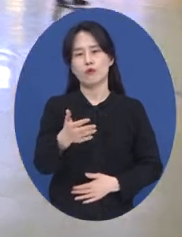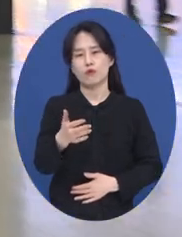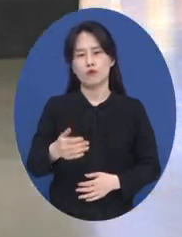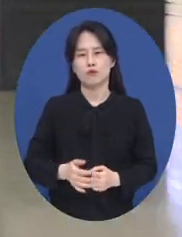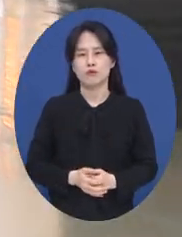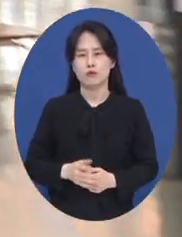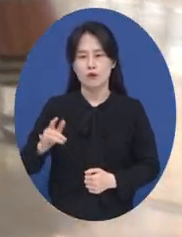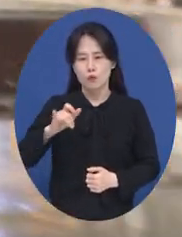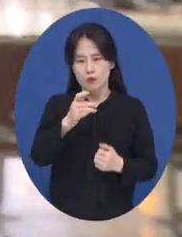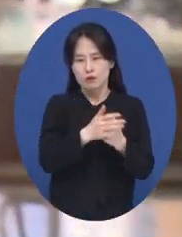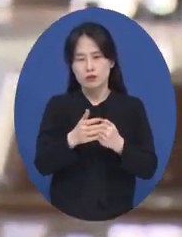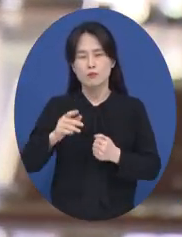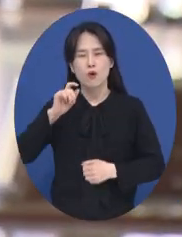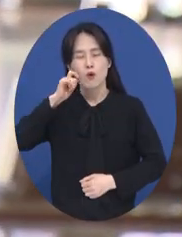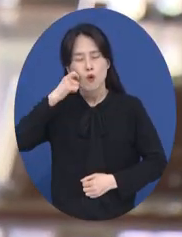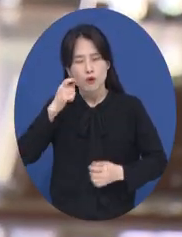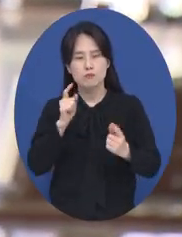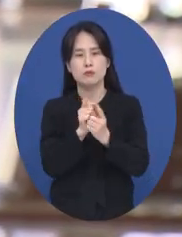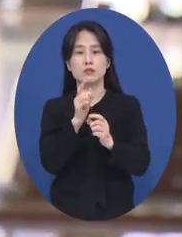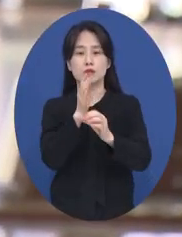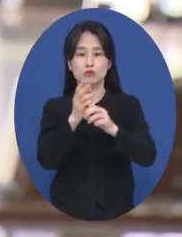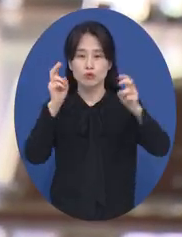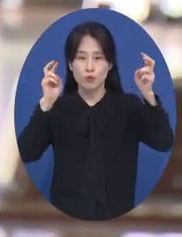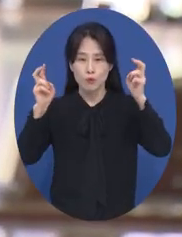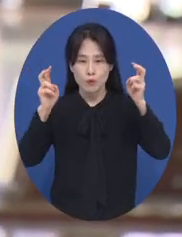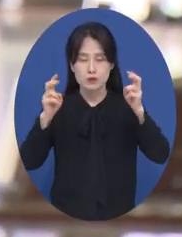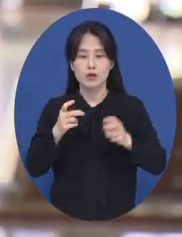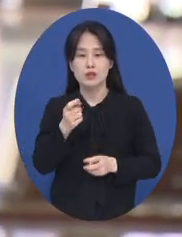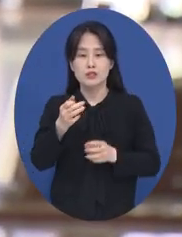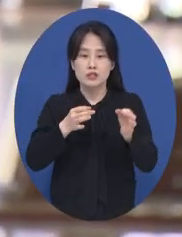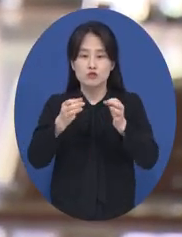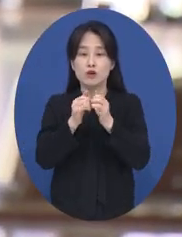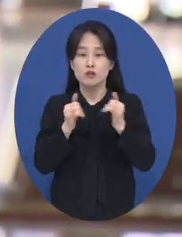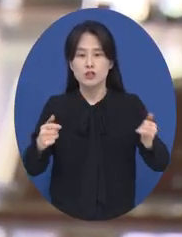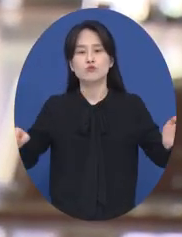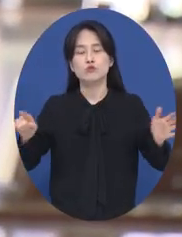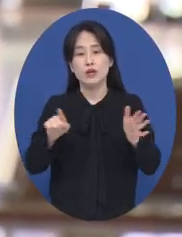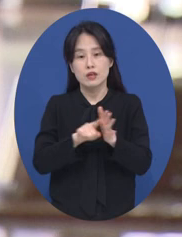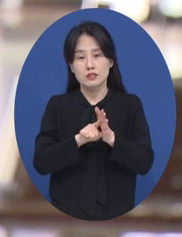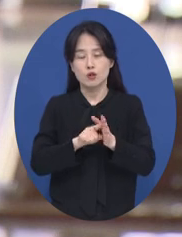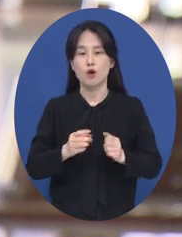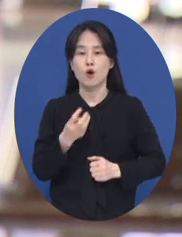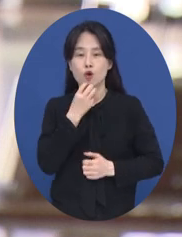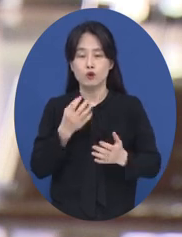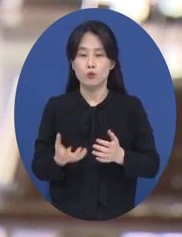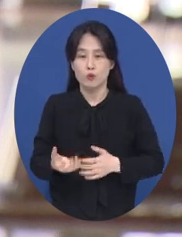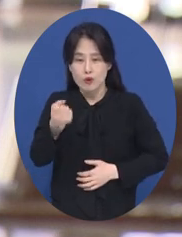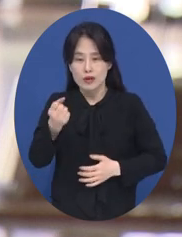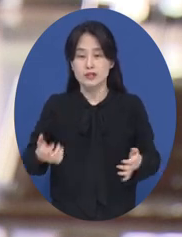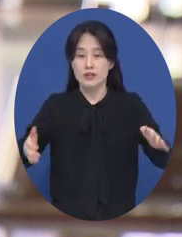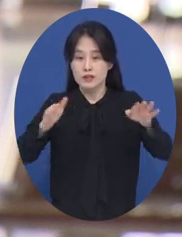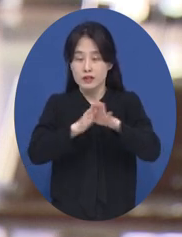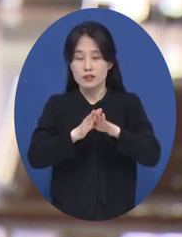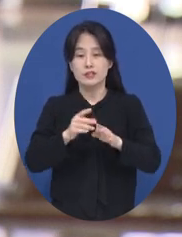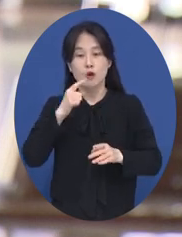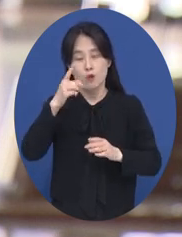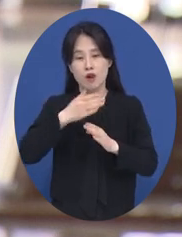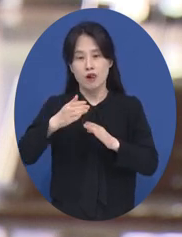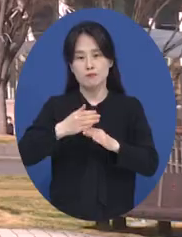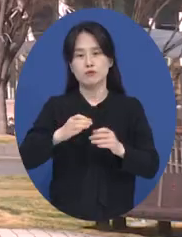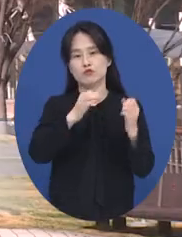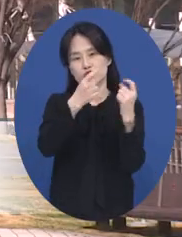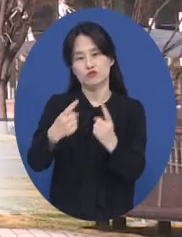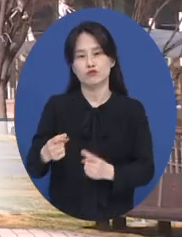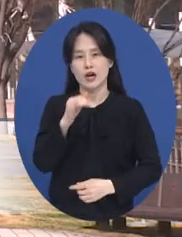경기도는 코로 널 구로 어려움을 겪고 있는 소상공인과 중소기업들을 위해서 도 산하 공공기관의 임대료를 인하합니다